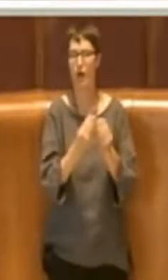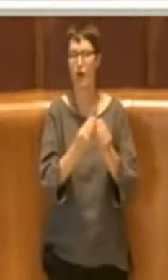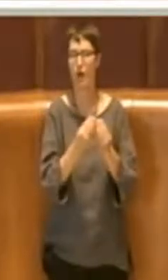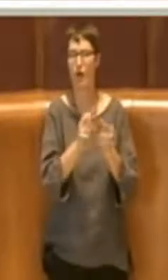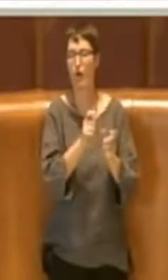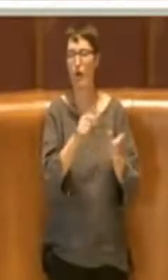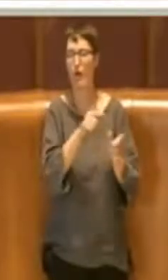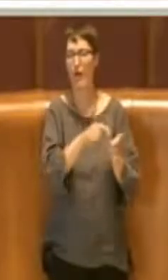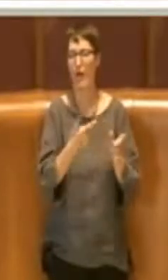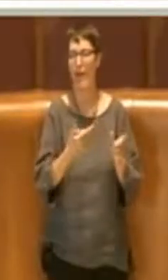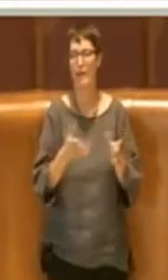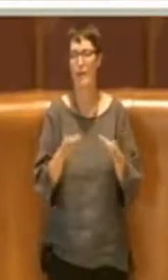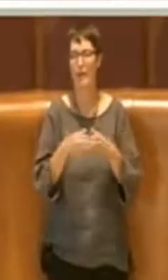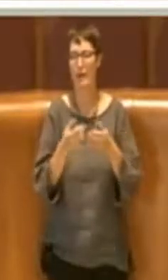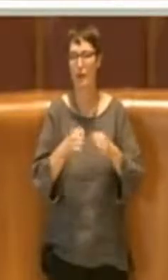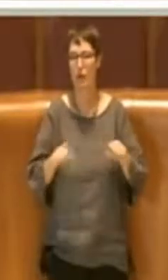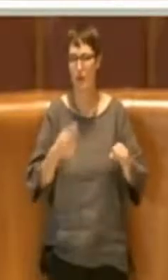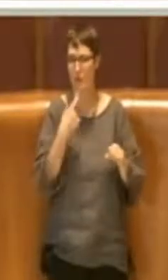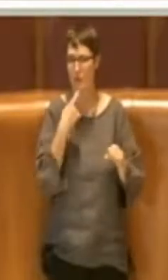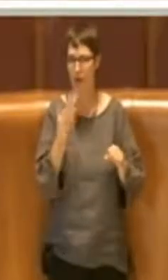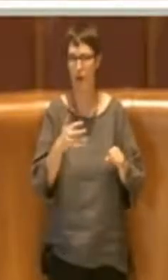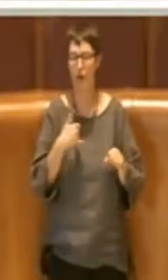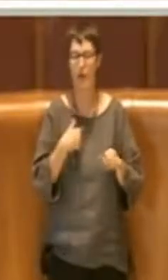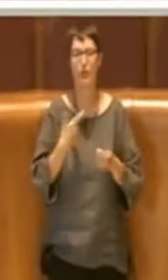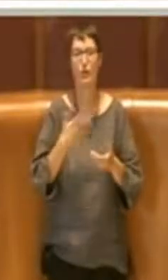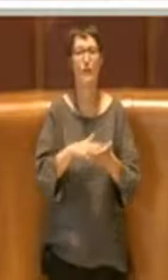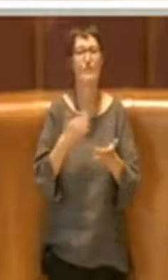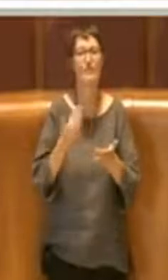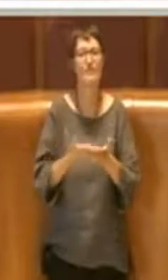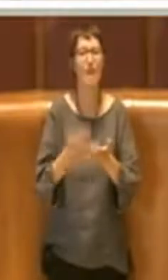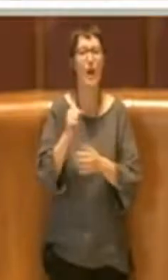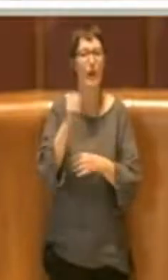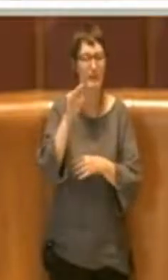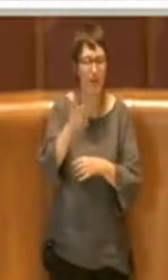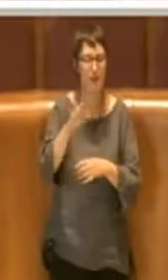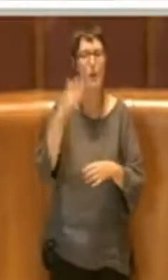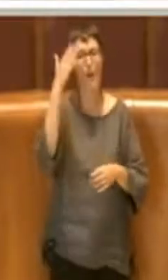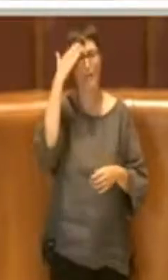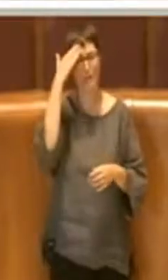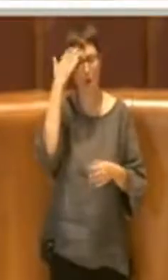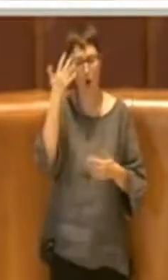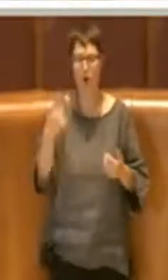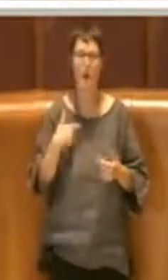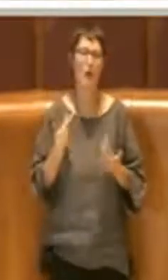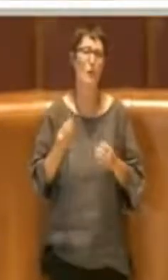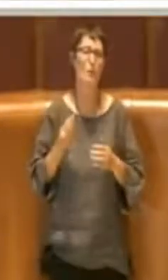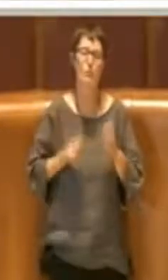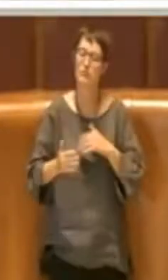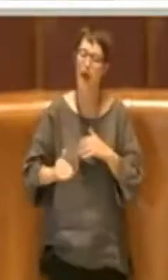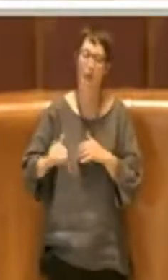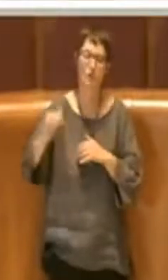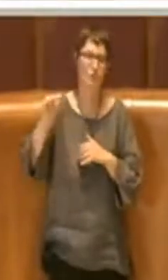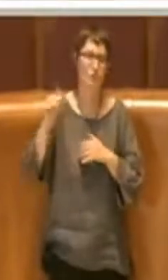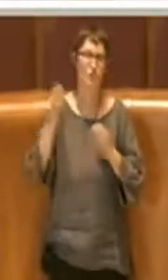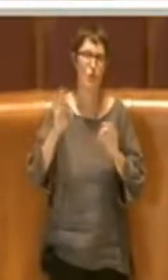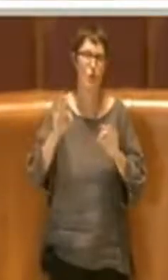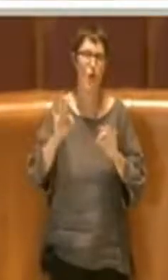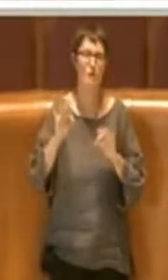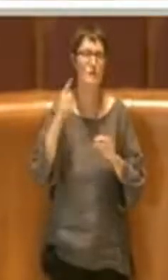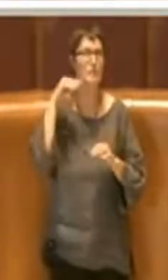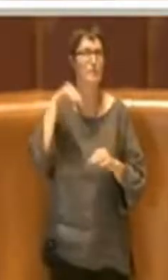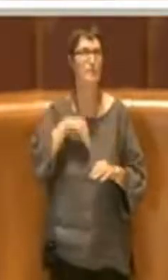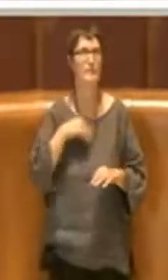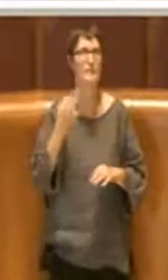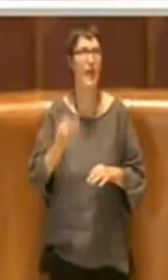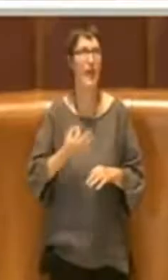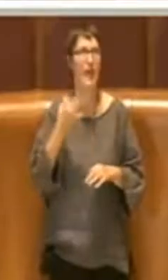valori dell'antifascismo, della memoria, sono valori miei fin dalla nascita, fin dall'infanzia, che mi sono